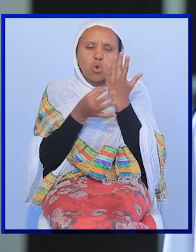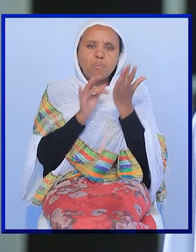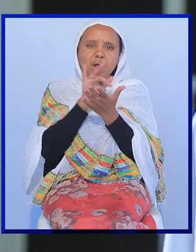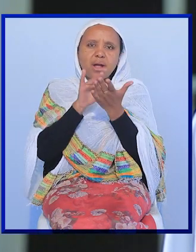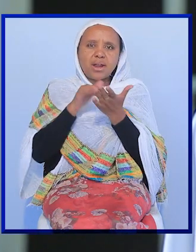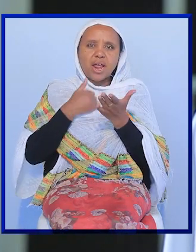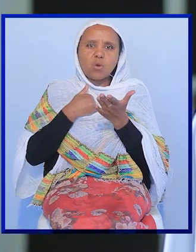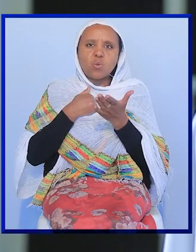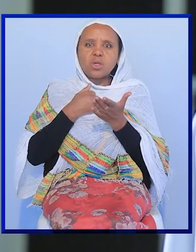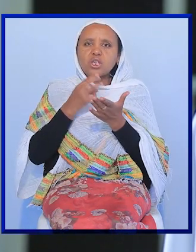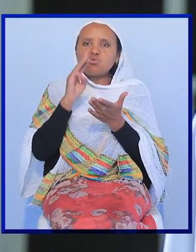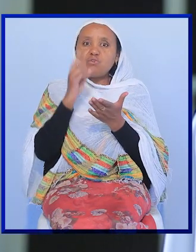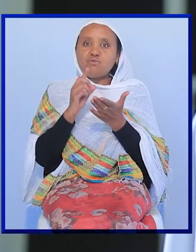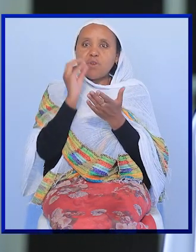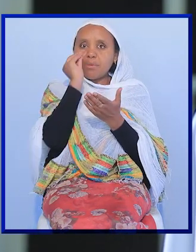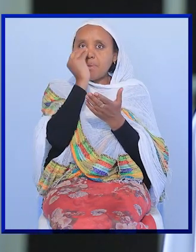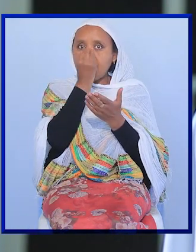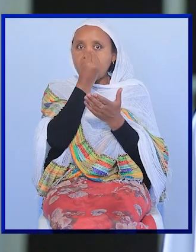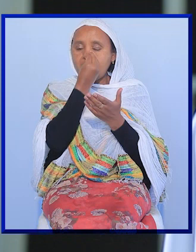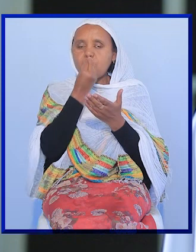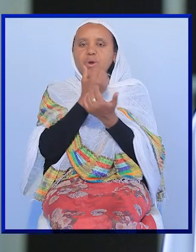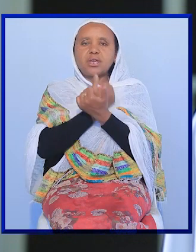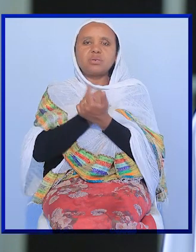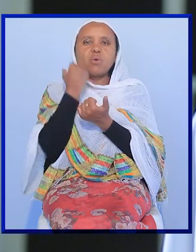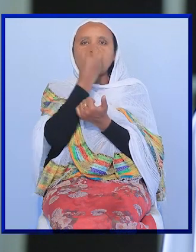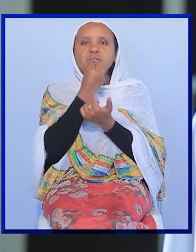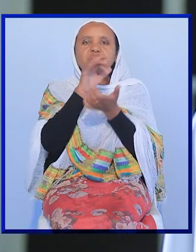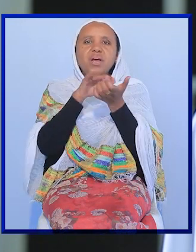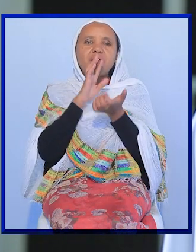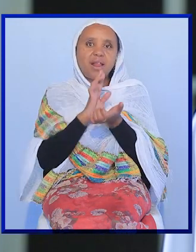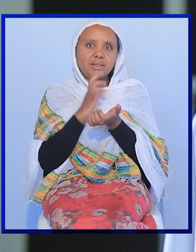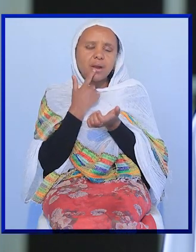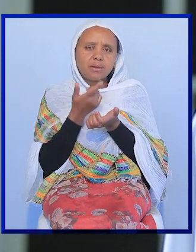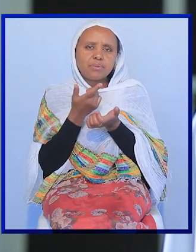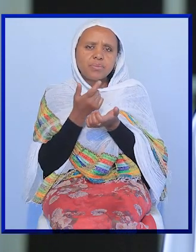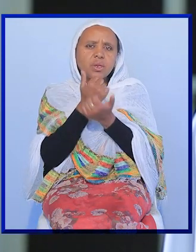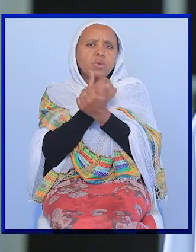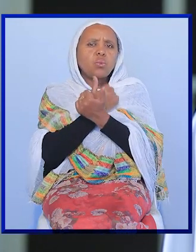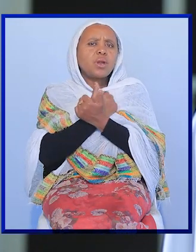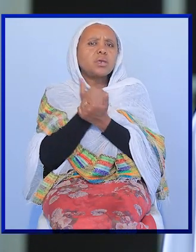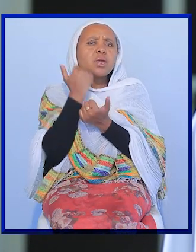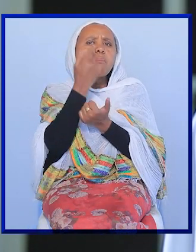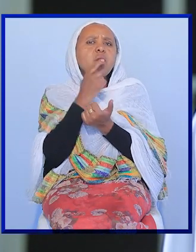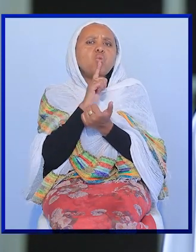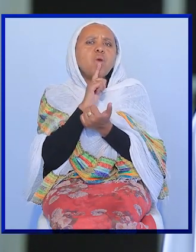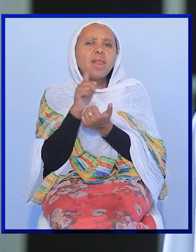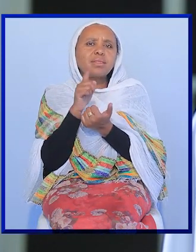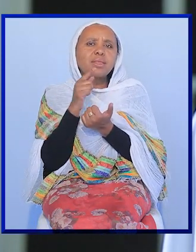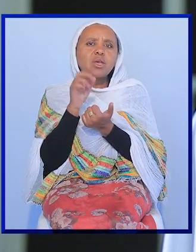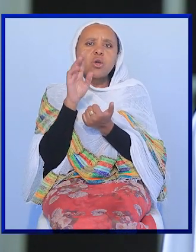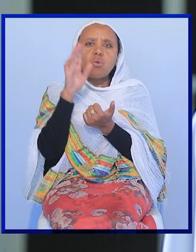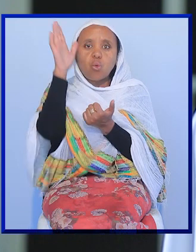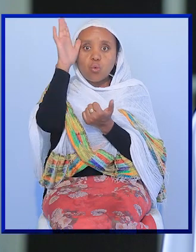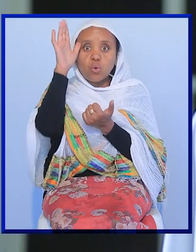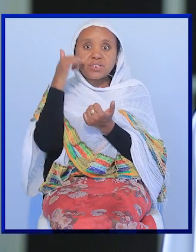እንዳለ የሱፍ አበባ እንዲሁ ወዳጄ በቆነጃጅት መካከል ናት ይላል። ታዲያ ወዳጄ ያላት ማንን ነው የሚለውን ጎርጎሪዮስ